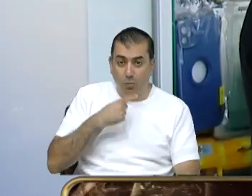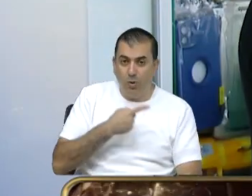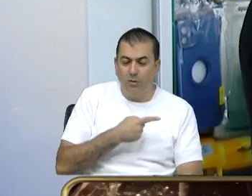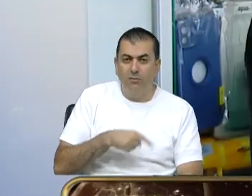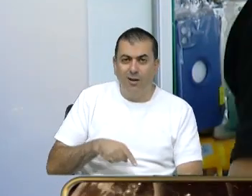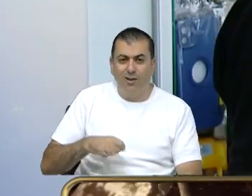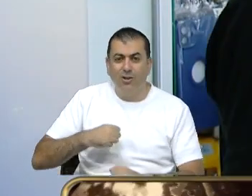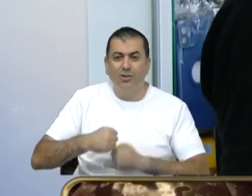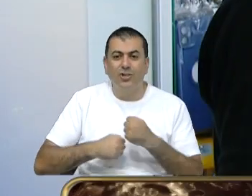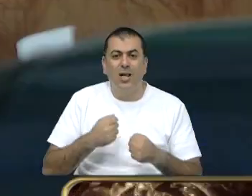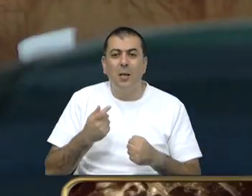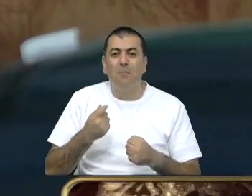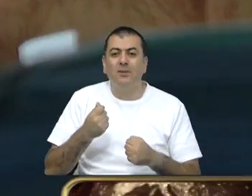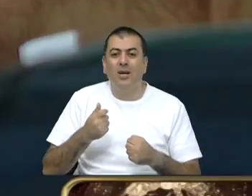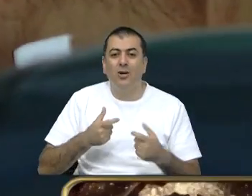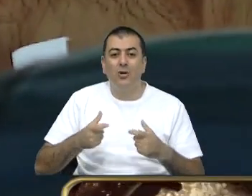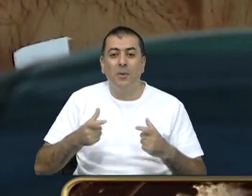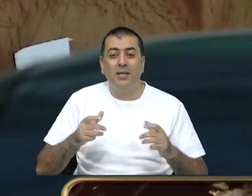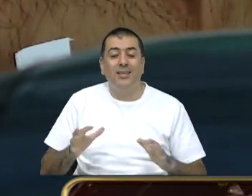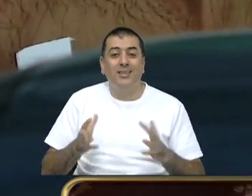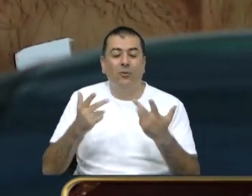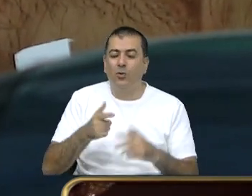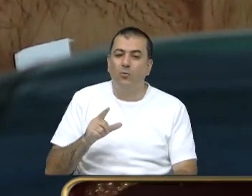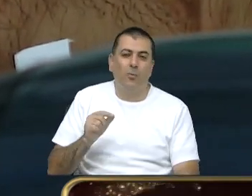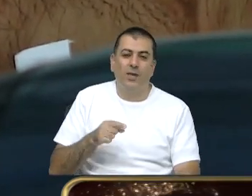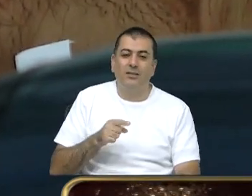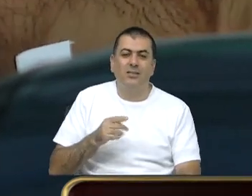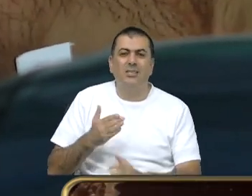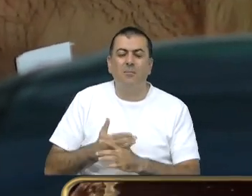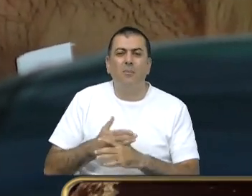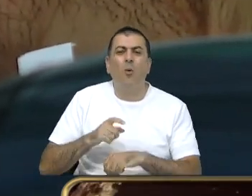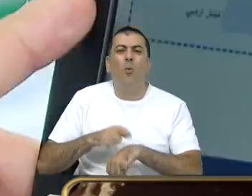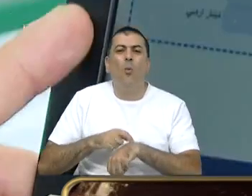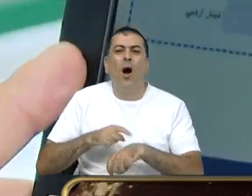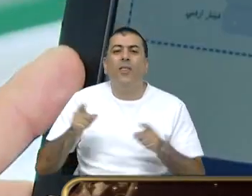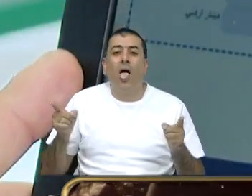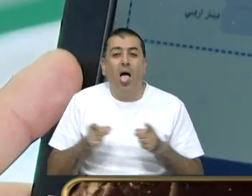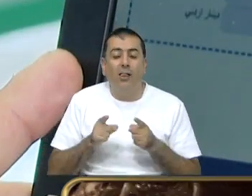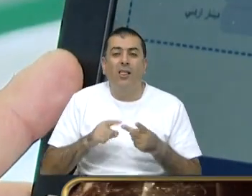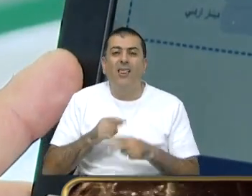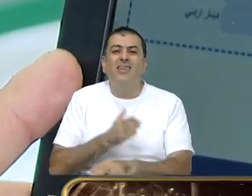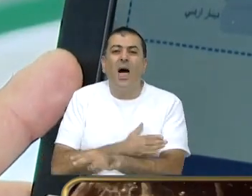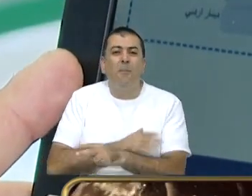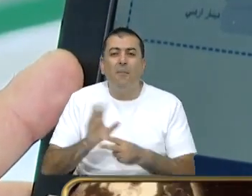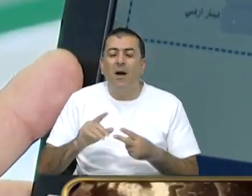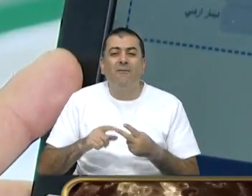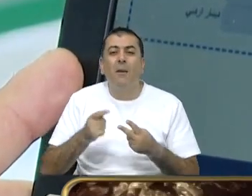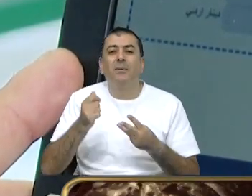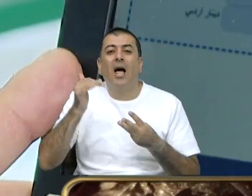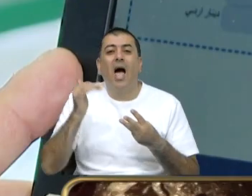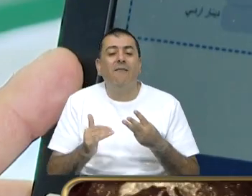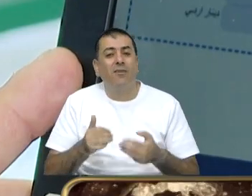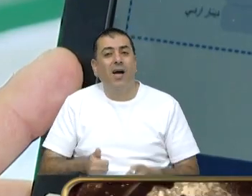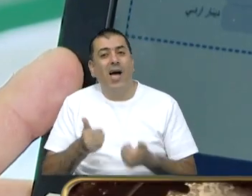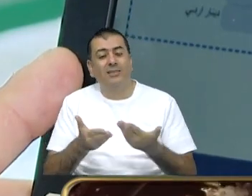خدمات الدفع والتحويل الالكتروني كان لها دورا كبير للتقليل من الوقت والكلف والاعباء على المواطنين